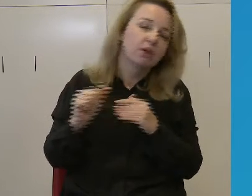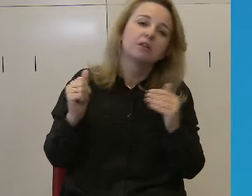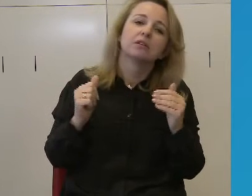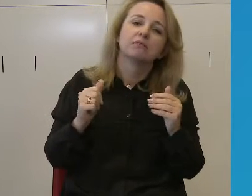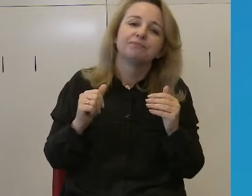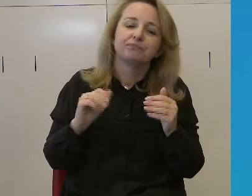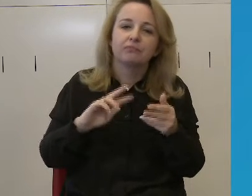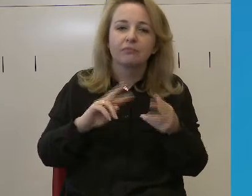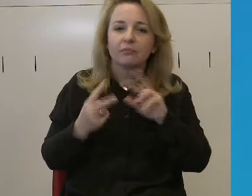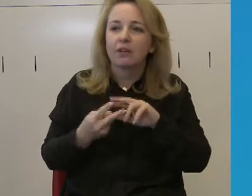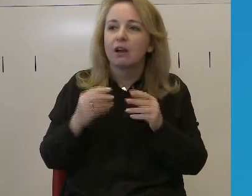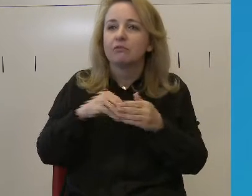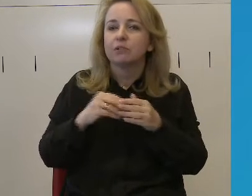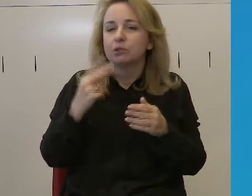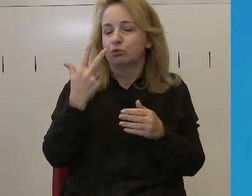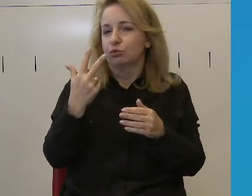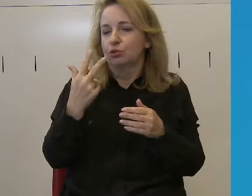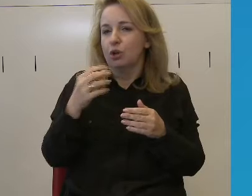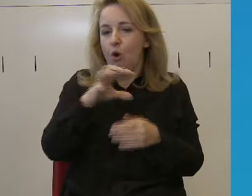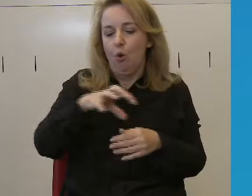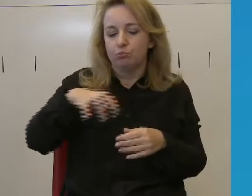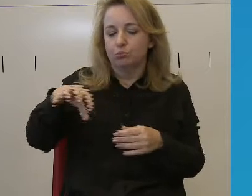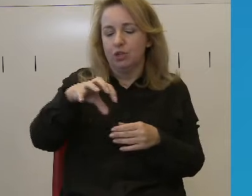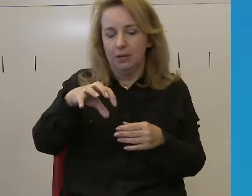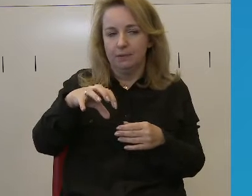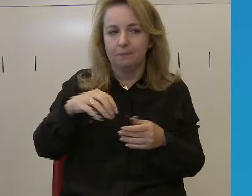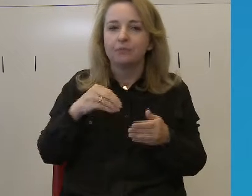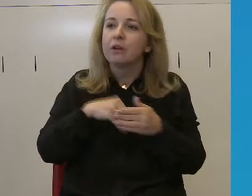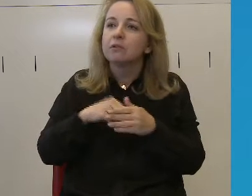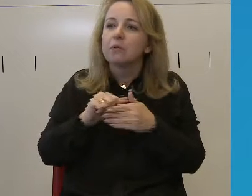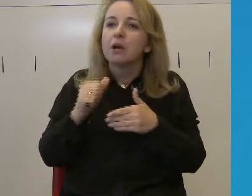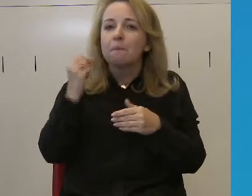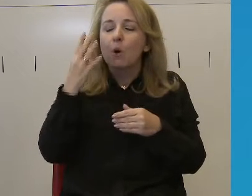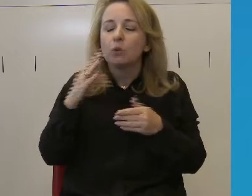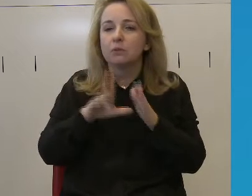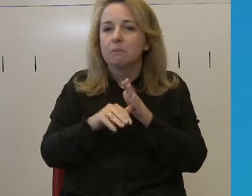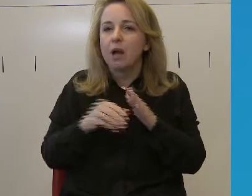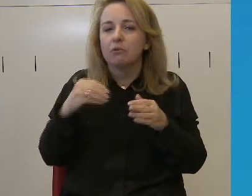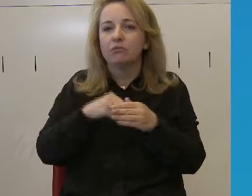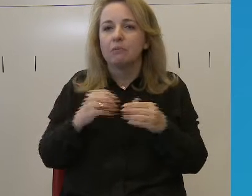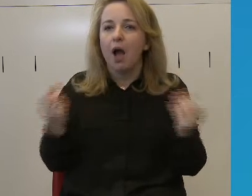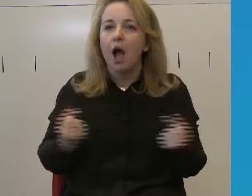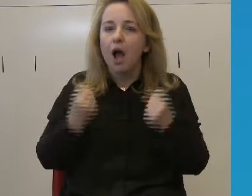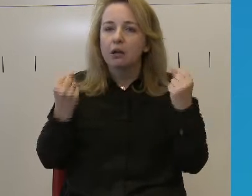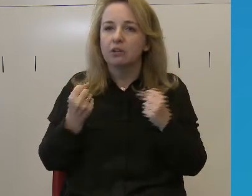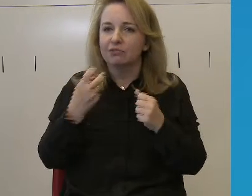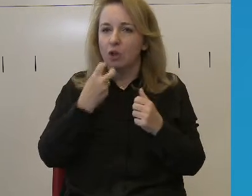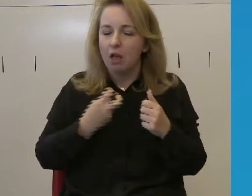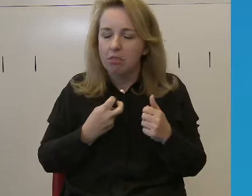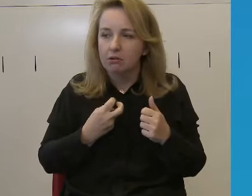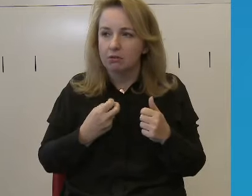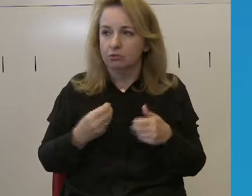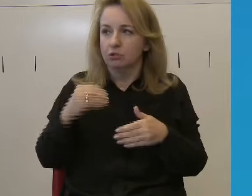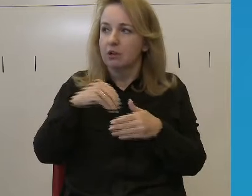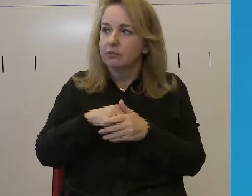co najmniej trzech obszarów. Smart City bowiem kojarzymy z efektywnością energetyczną.